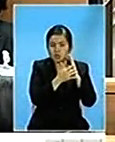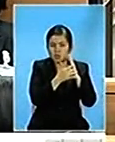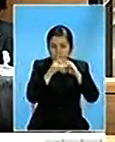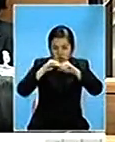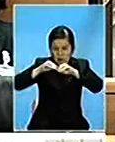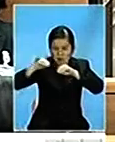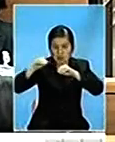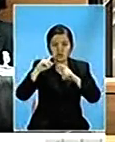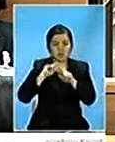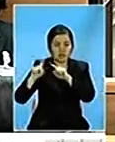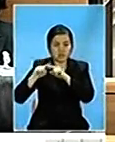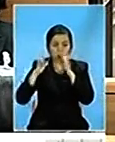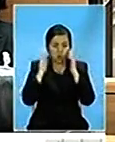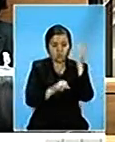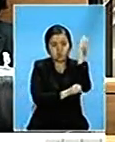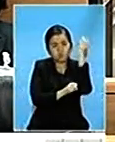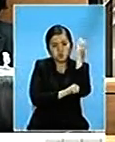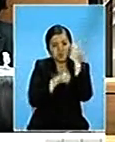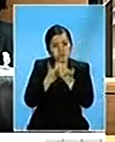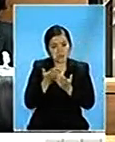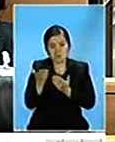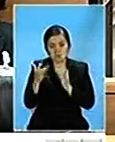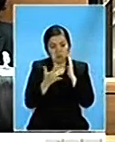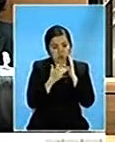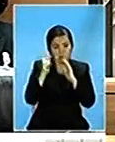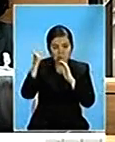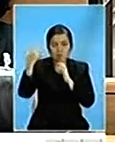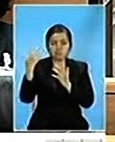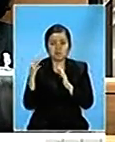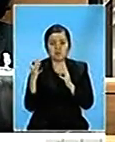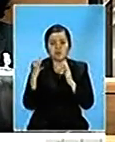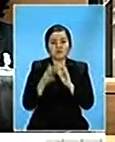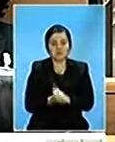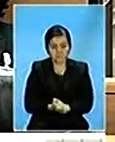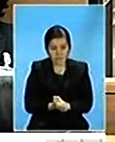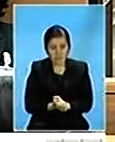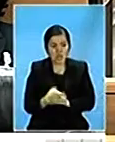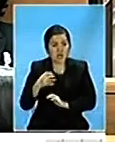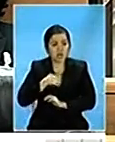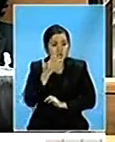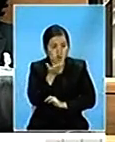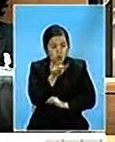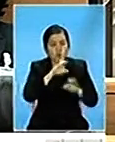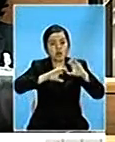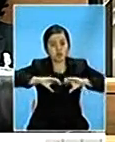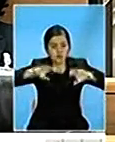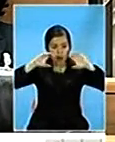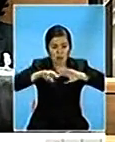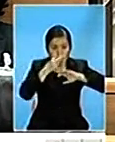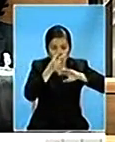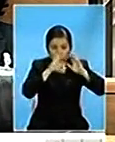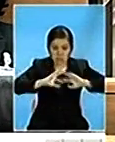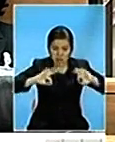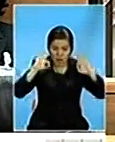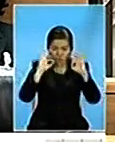ลยสำหรับครอบครัวระดับล่างซึ่งมีฐานะที่ยากจนนะคะดิฉันจึงขอให้รัฐบาลเนี้ยให้ความสำคัญกับ